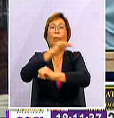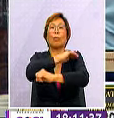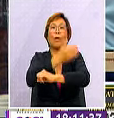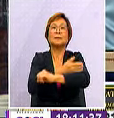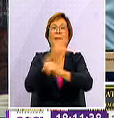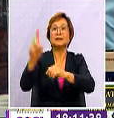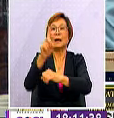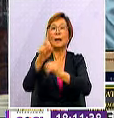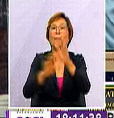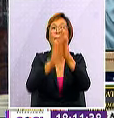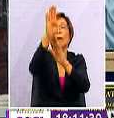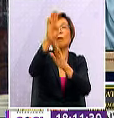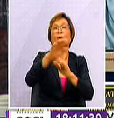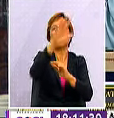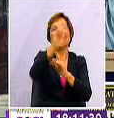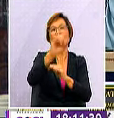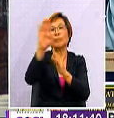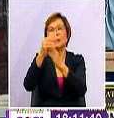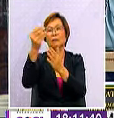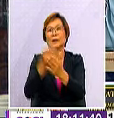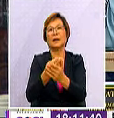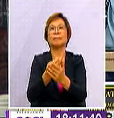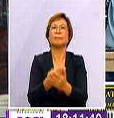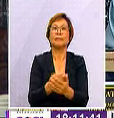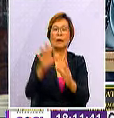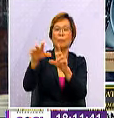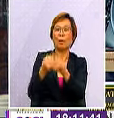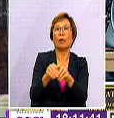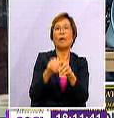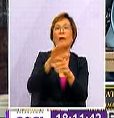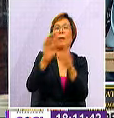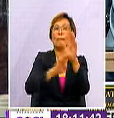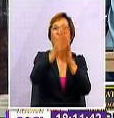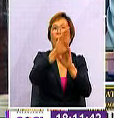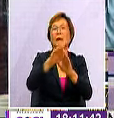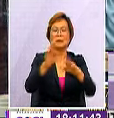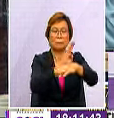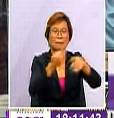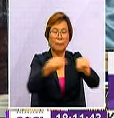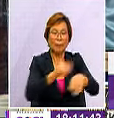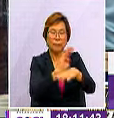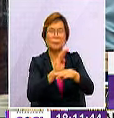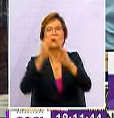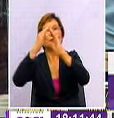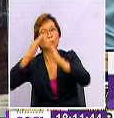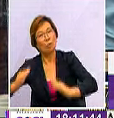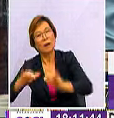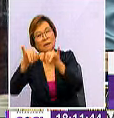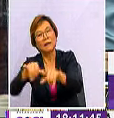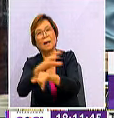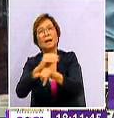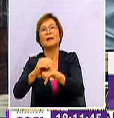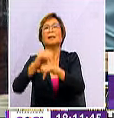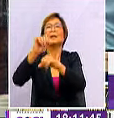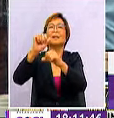nilai pembangunan kasar sebanyak RM50 bilion. Ia merangkumi pembangunan kawasan komersial, kediaman, infrastruktur sosial,